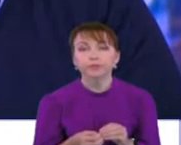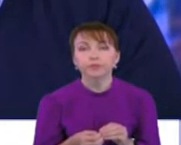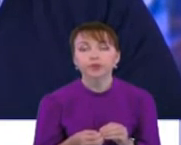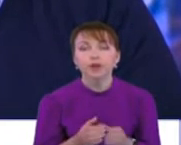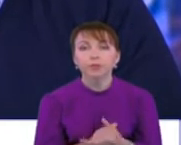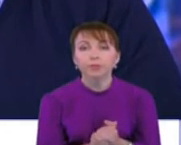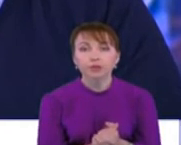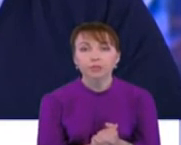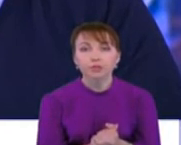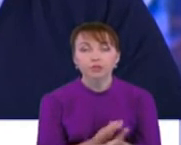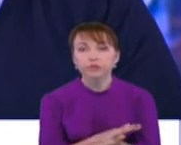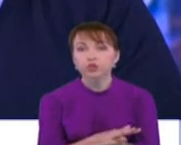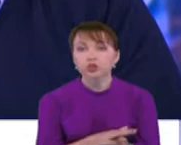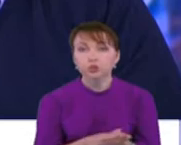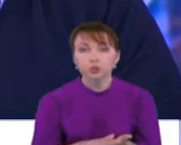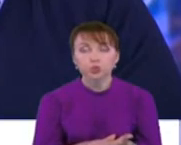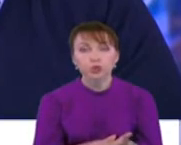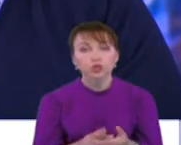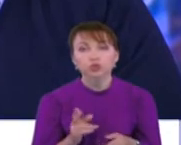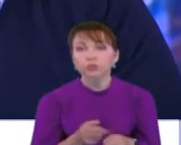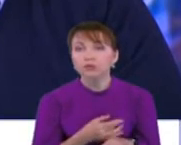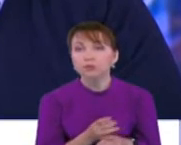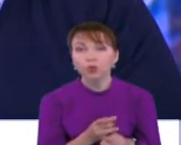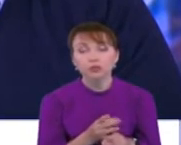перемір'я вчисту, якби, щоб без пострілів з